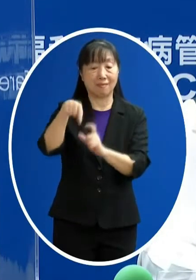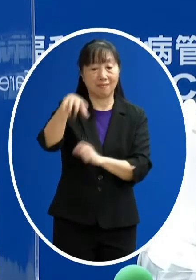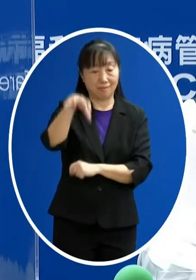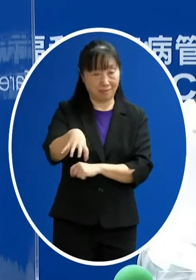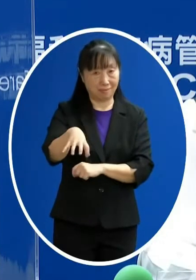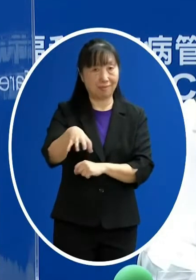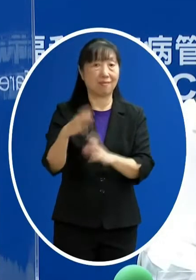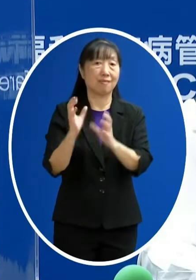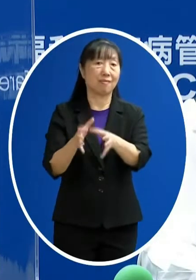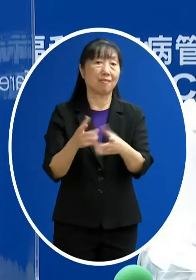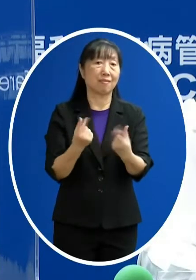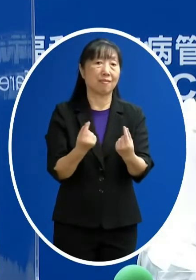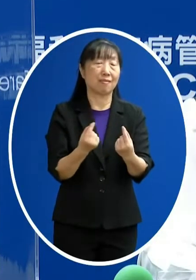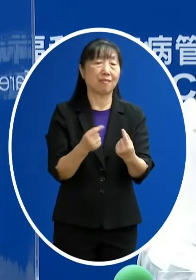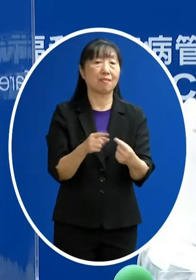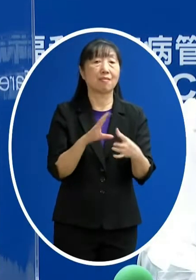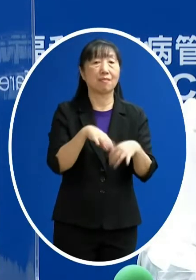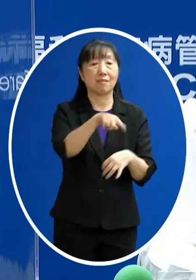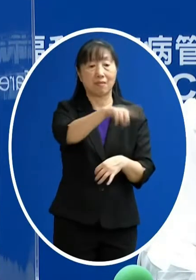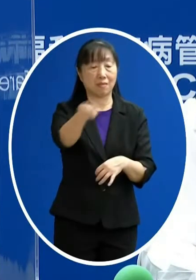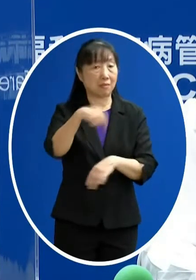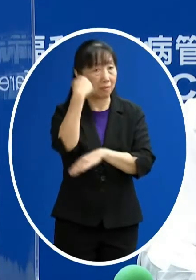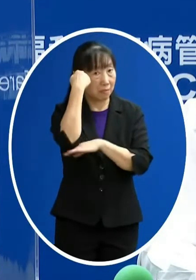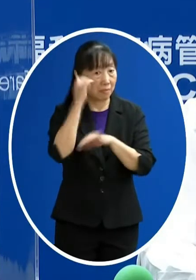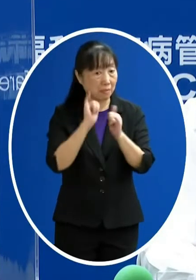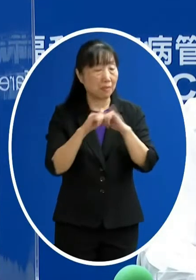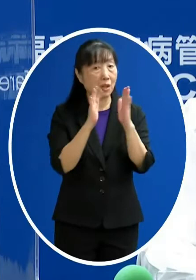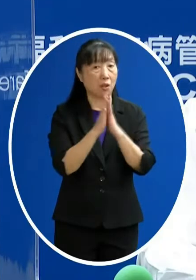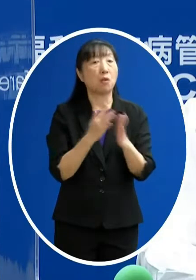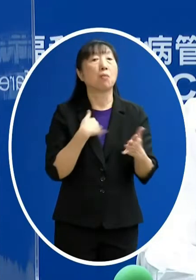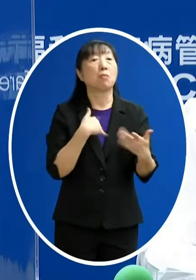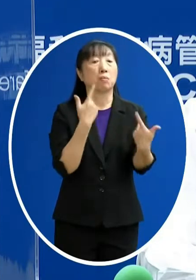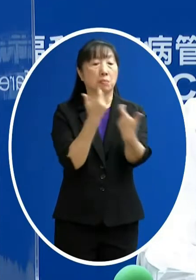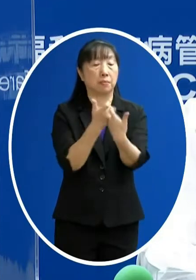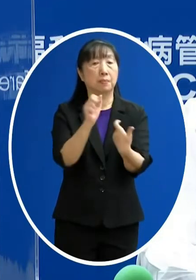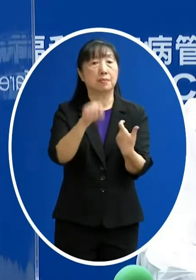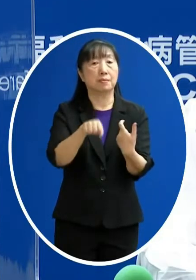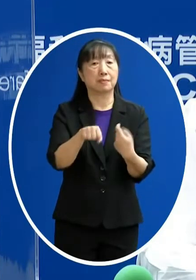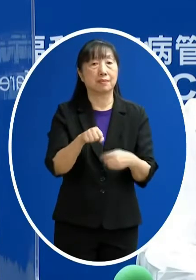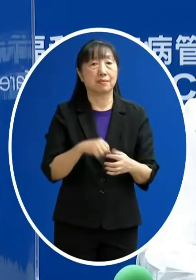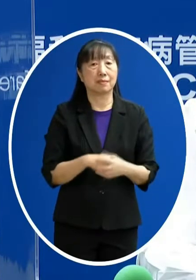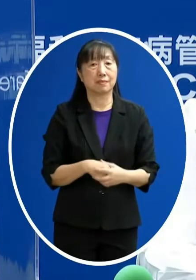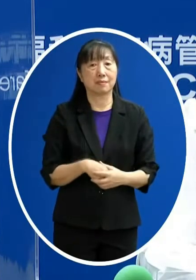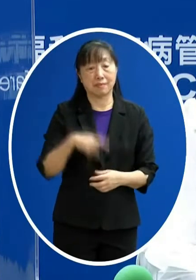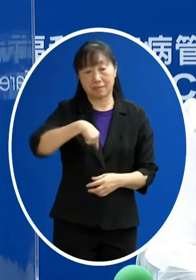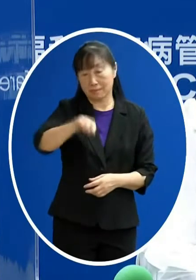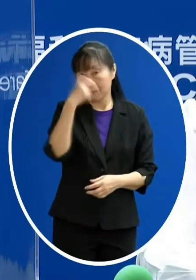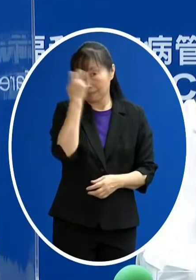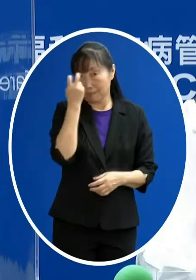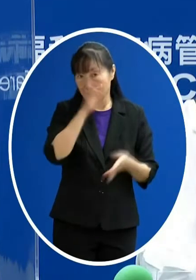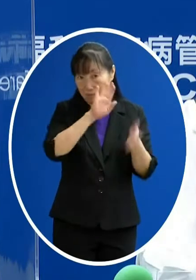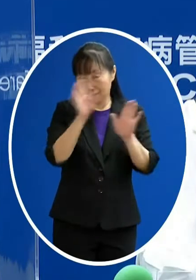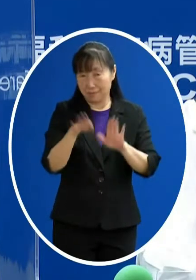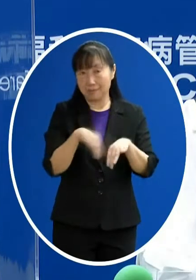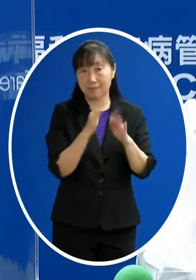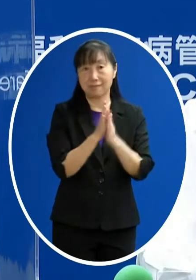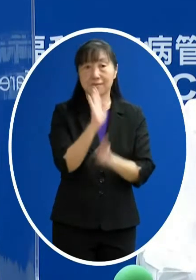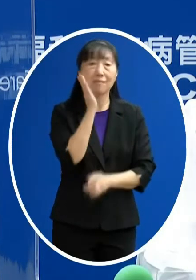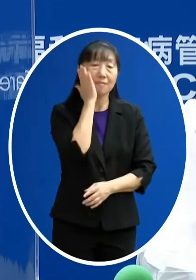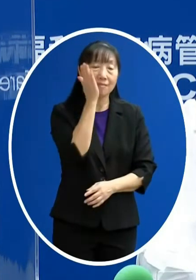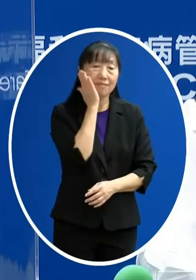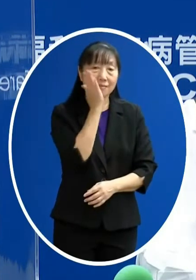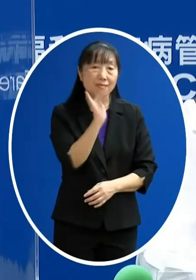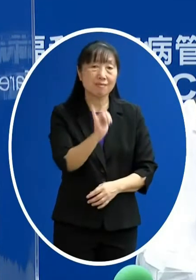那。相关的居民也都乐于非常好，非常乐于配合哈。那筛检的情况也非常的顺